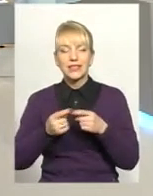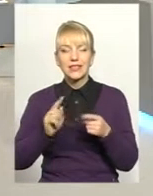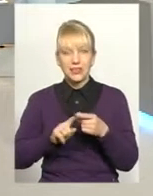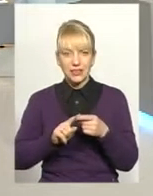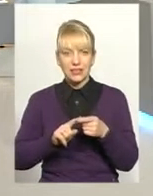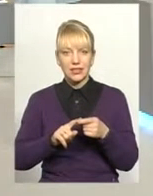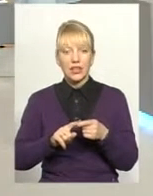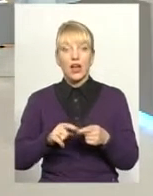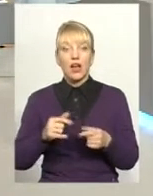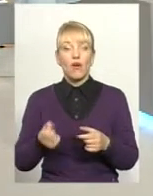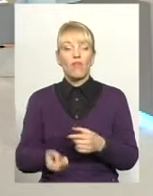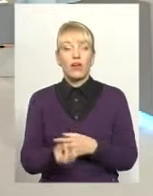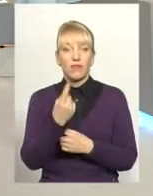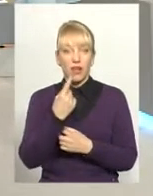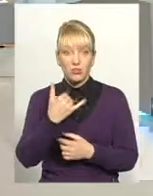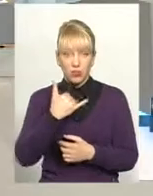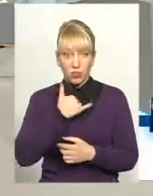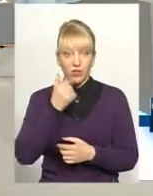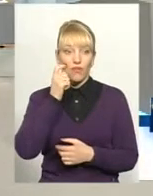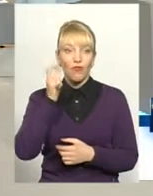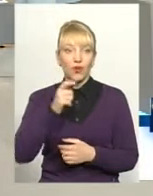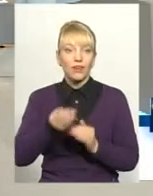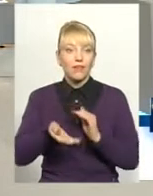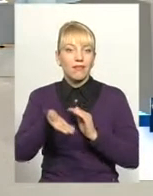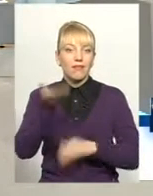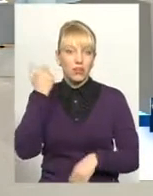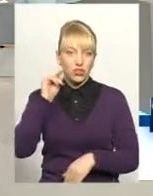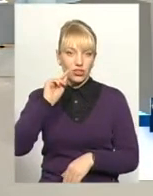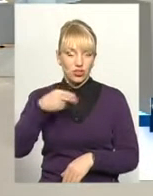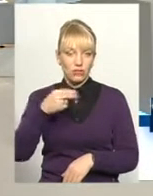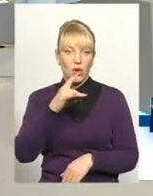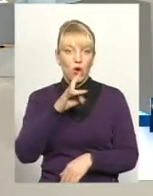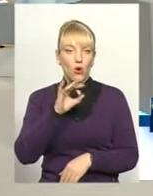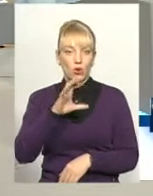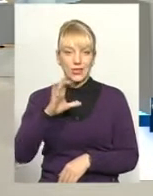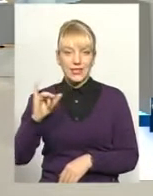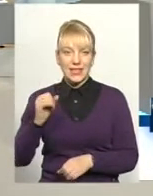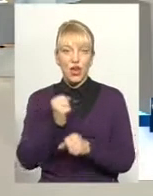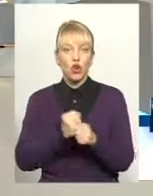Україні повторили, або навіть раніше, ніж Росі, розробили такі